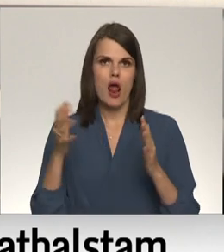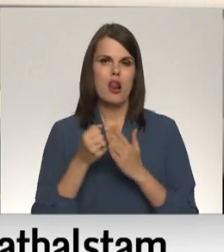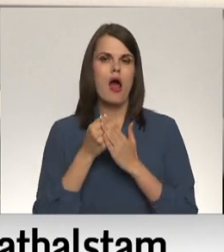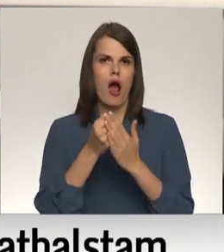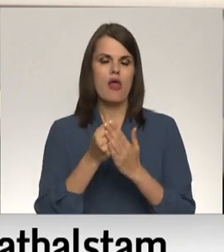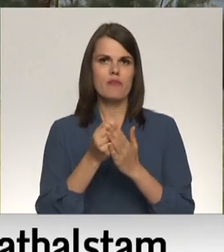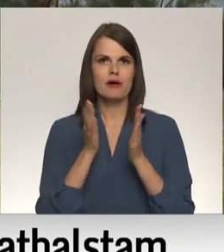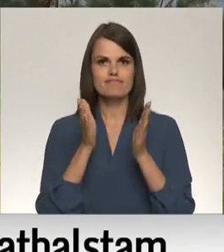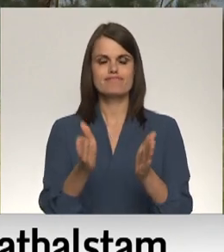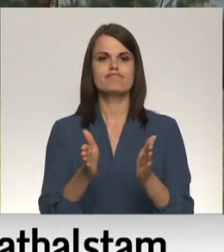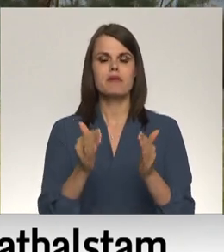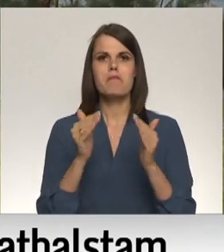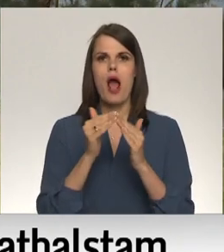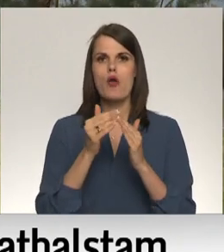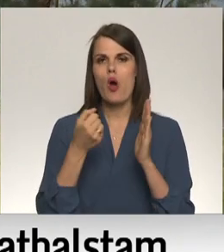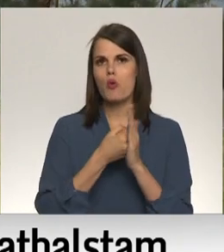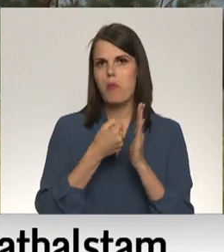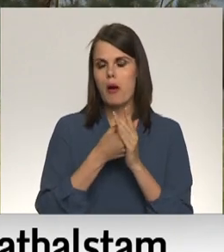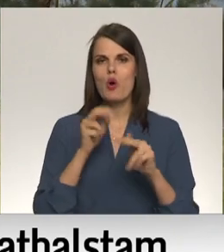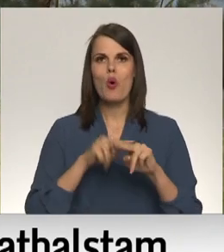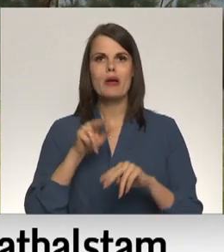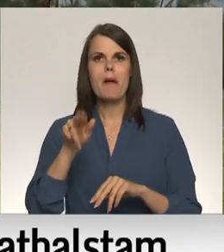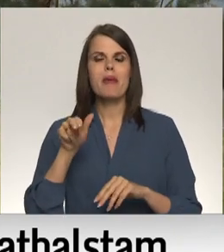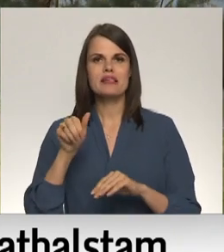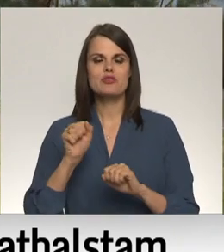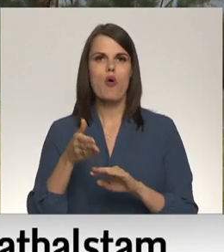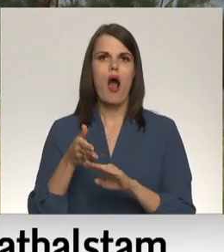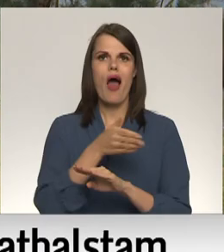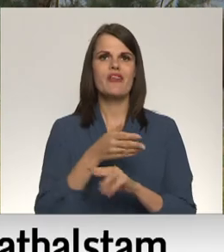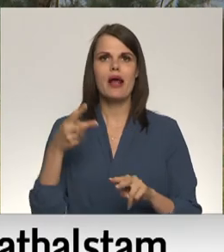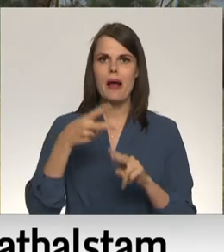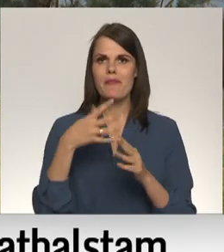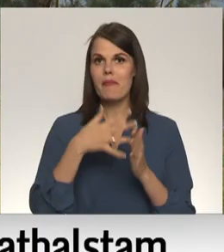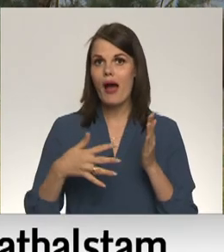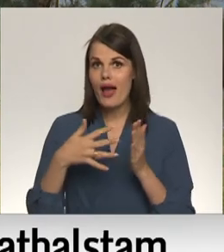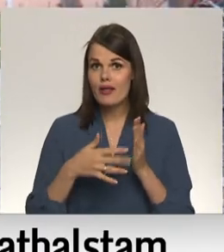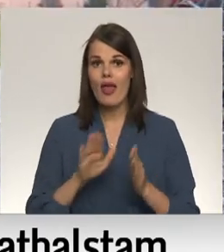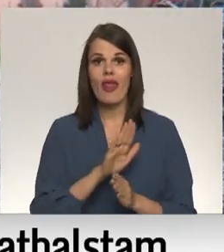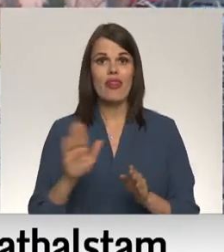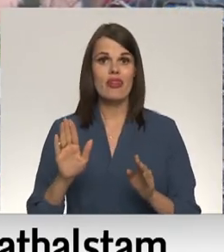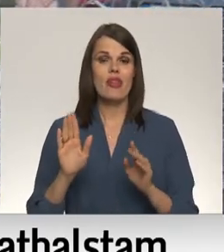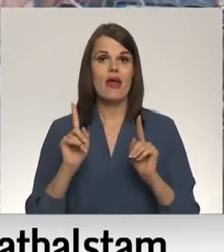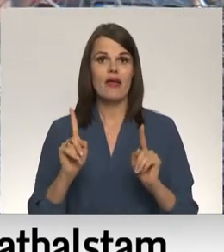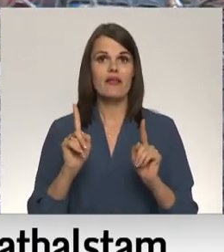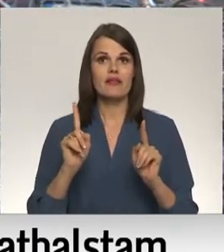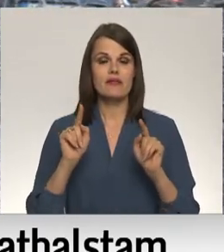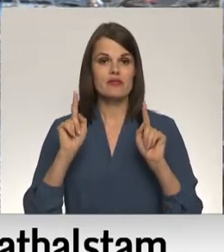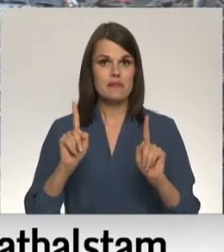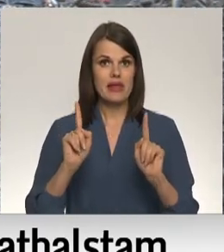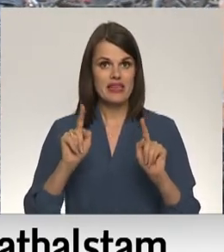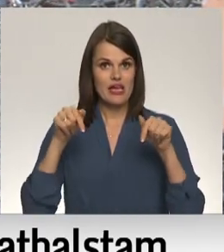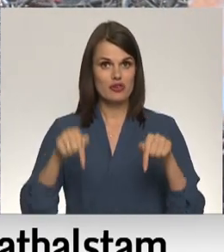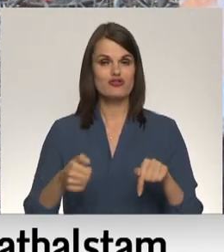pietiekami fokusētam mājokļu pabalstam un pensiju agrākā indeksēšanai, bet tikai šim gadam neredot ilgtermiņa finansiālu